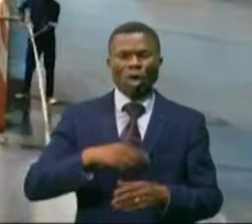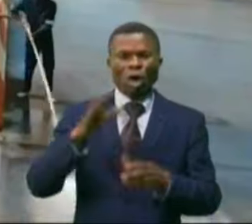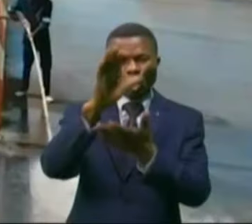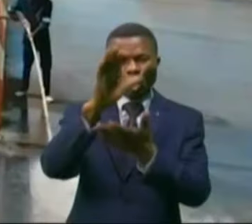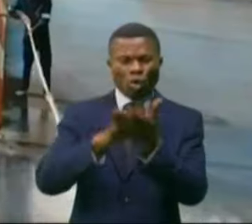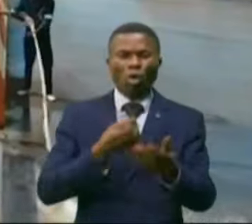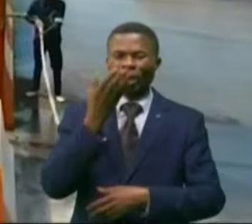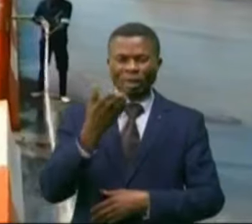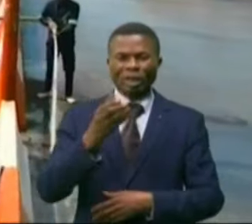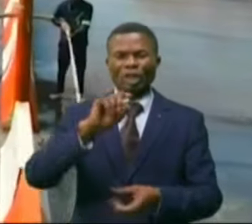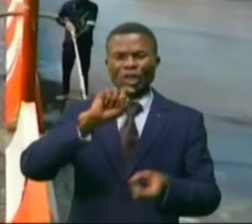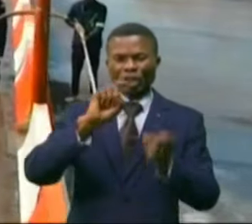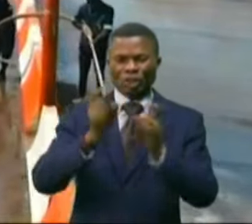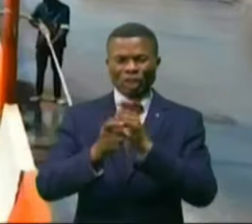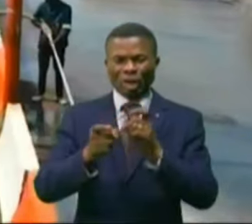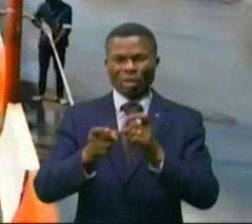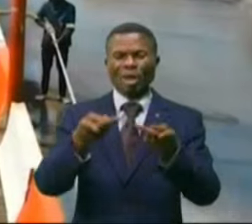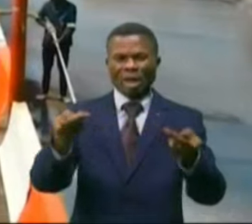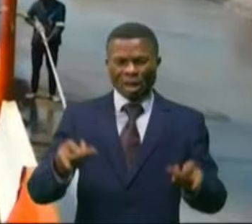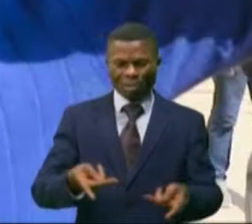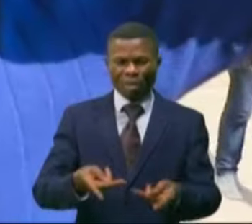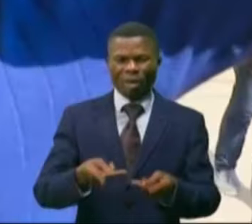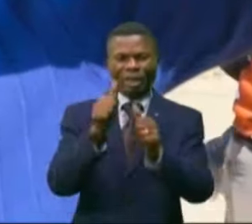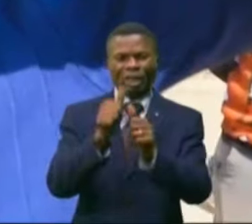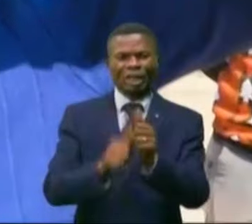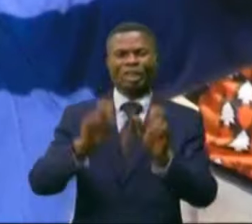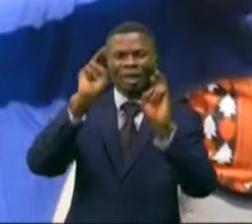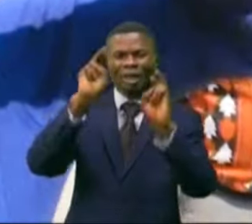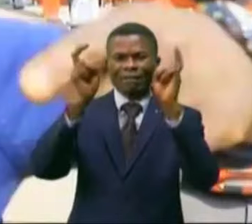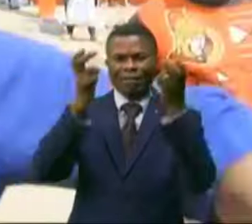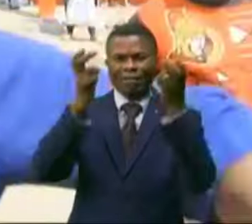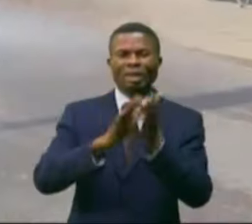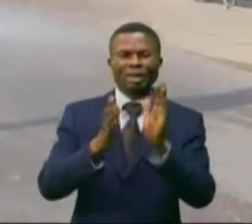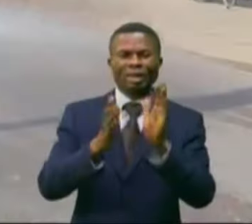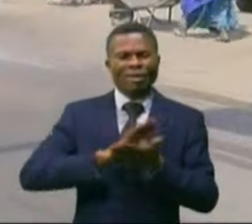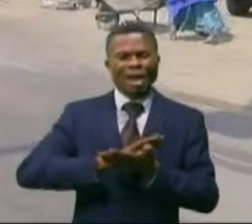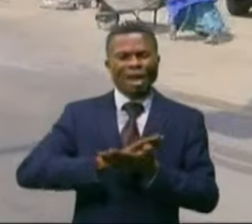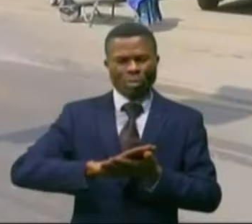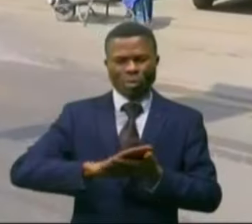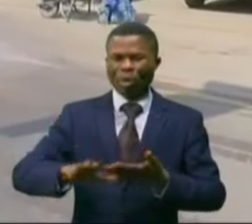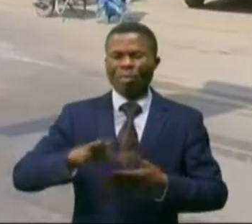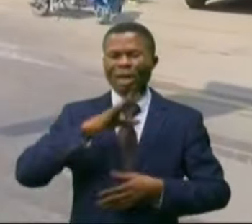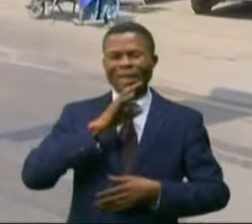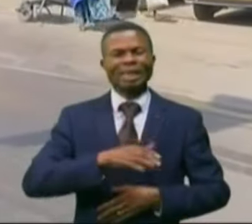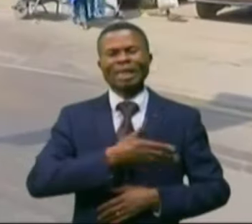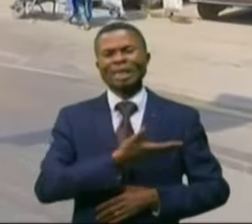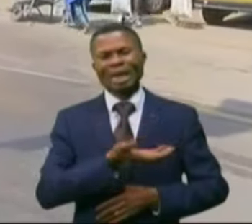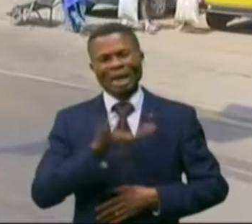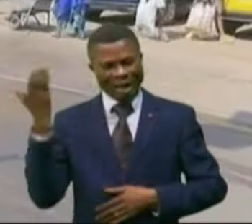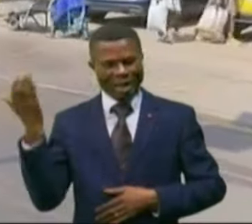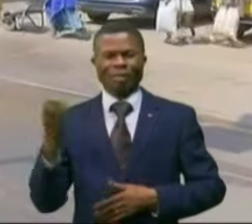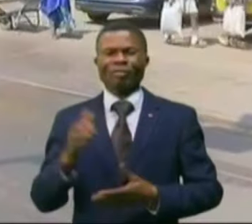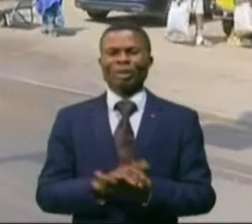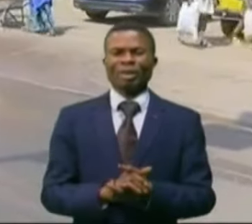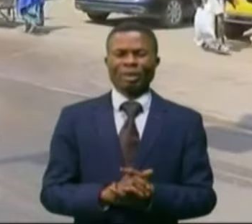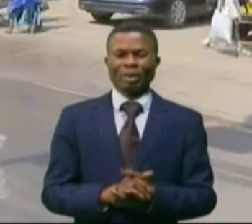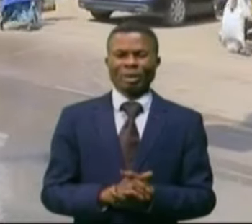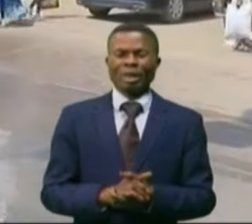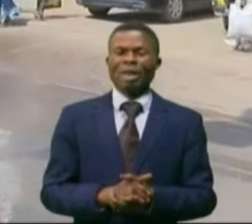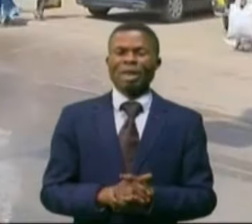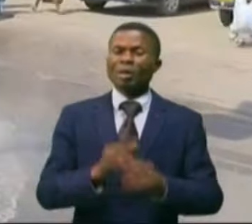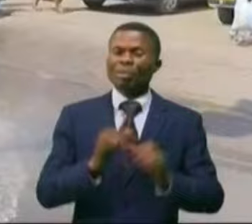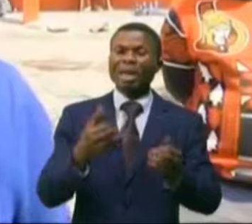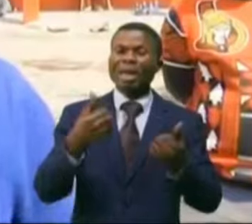pour améliorer notre ville qui soit propre comme aujourd'hui. Nous avons beaucoup apprécié pour prêter que permanent, que cela ne puisse pas